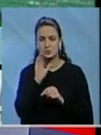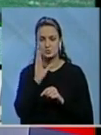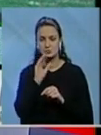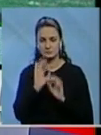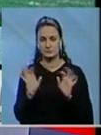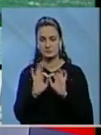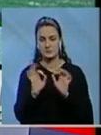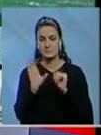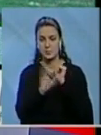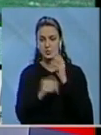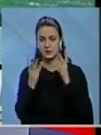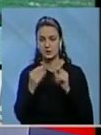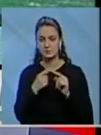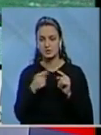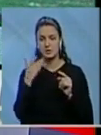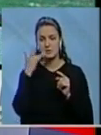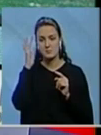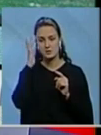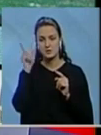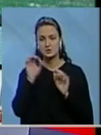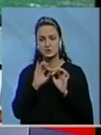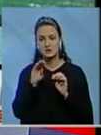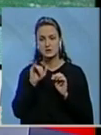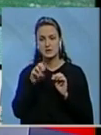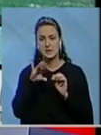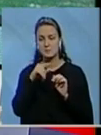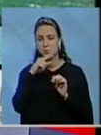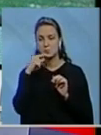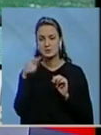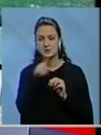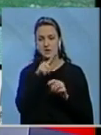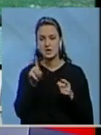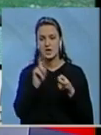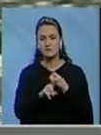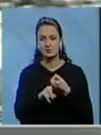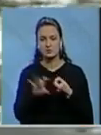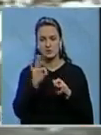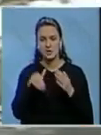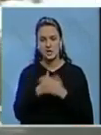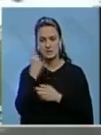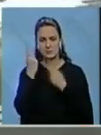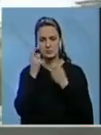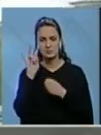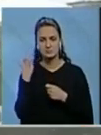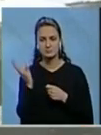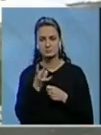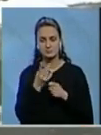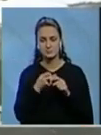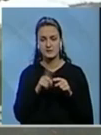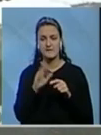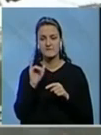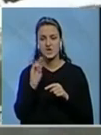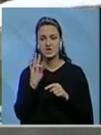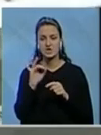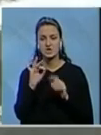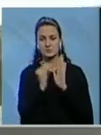განაცხადა. Ბოლო დღეებში ამერიკულ მედიაში ტრამპის რუსეთთან შესაძლო კავშირის შესახებ ახალი ინფორმაცია გავრცელდა. Გამოცემა ვაშინგტონ